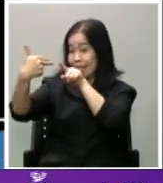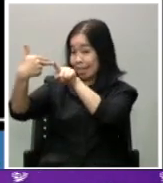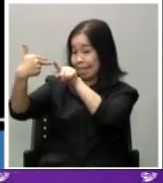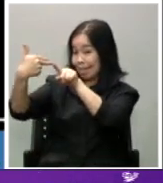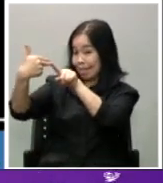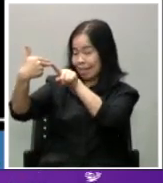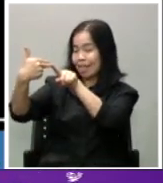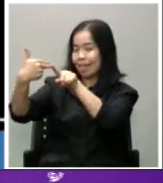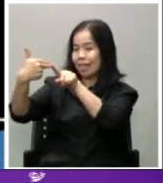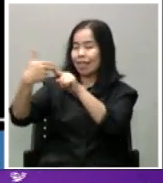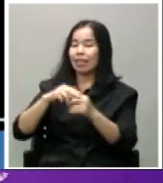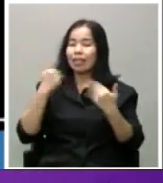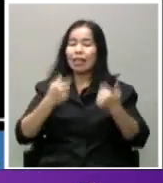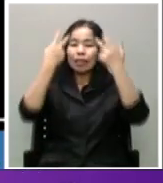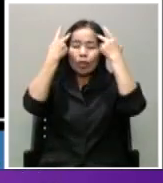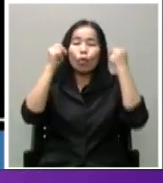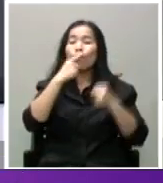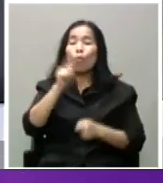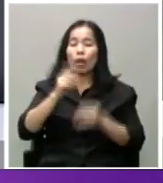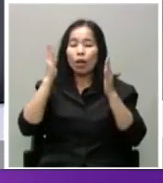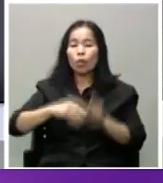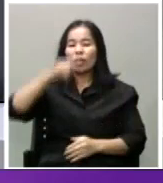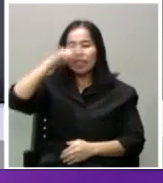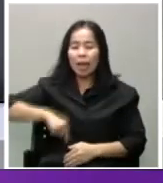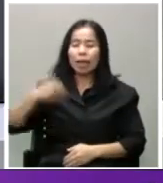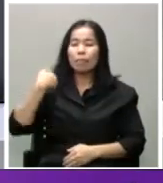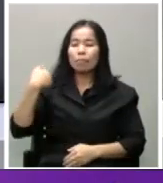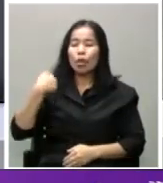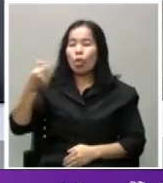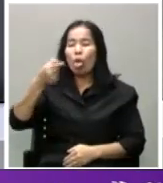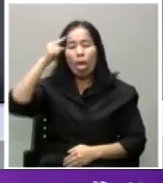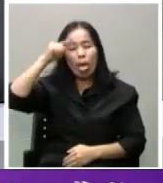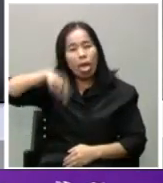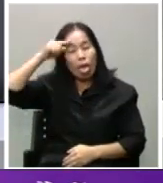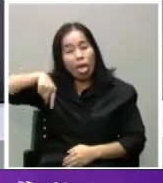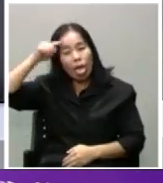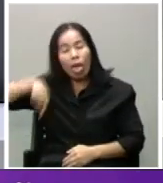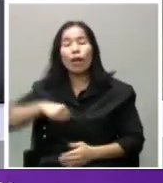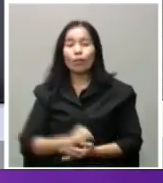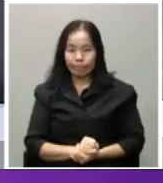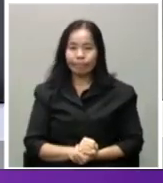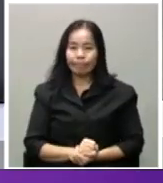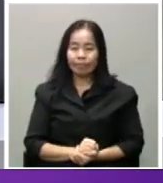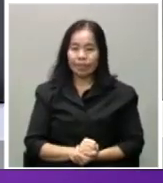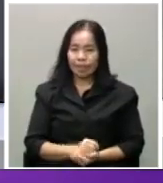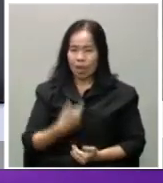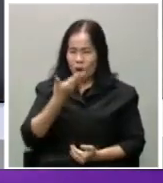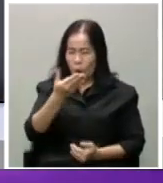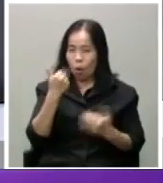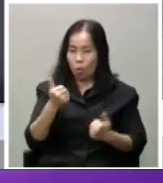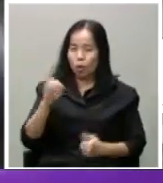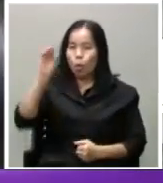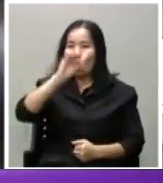ครับเพราะท่านนายกได้บอกว่าคนไทยเนี่ยใช้ Google น้อยไม่ค่อยเป็นท่านกรุณาเข้าไปใน Google กับผมตอนนี้เลยครับท่านส